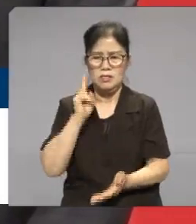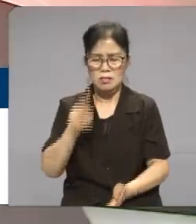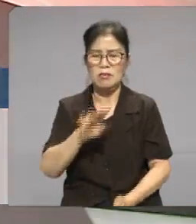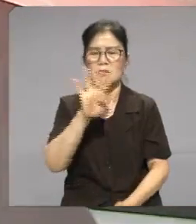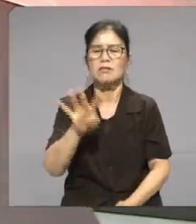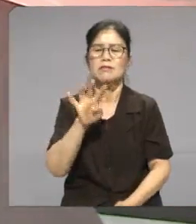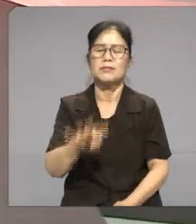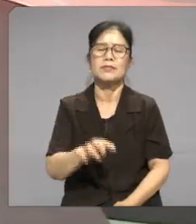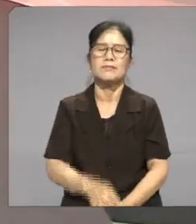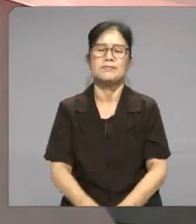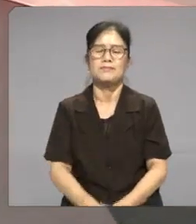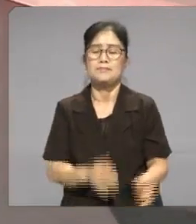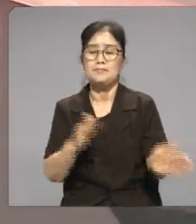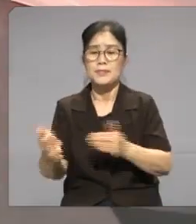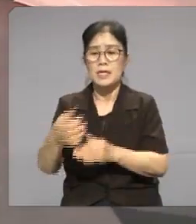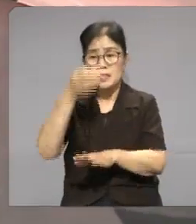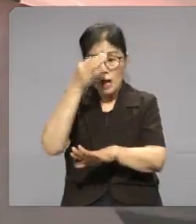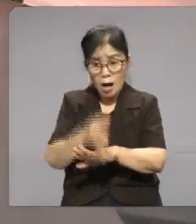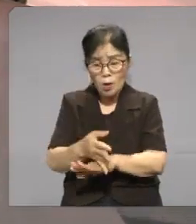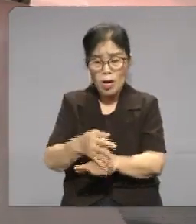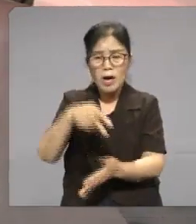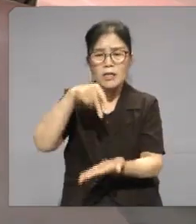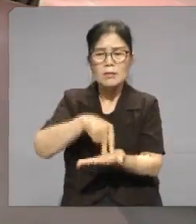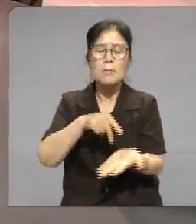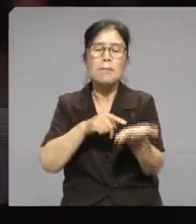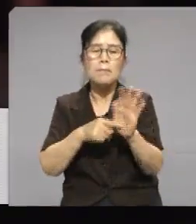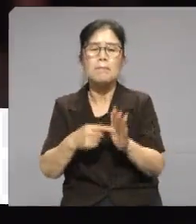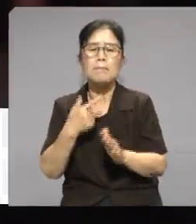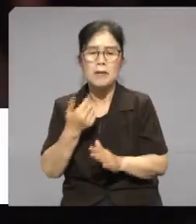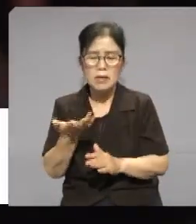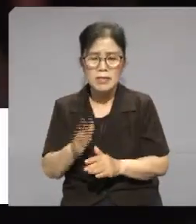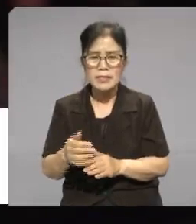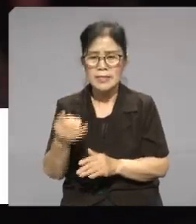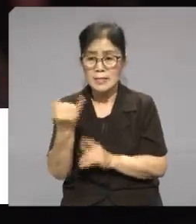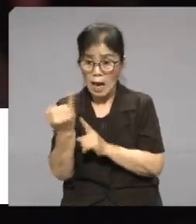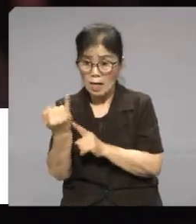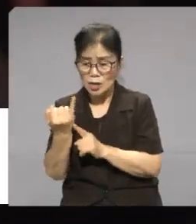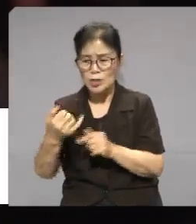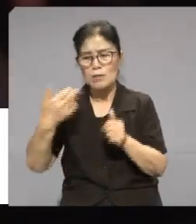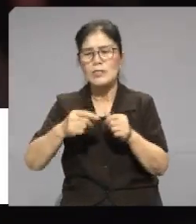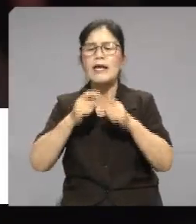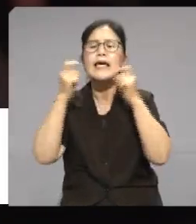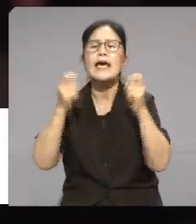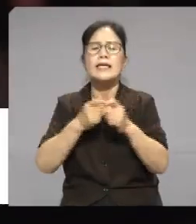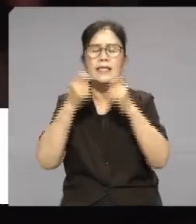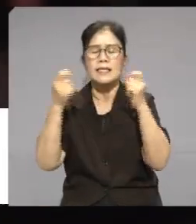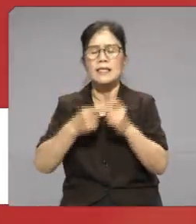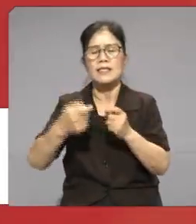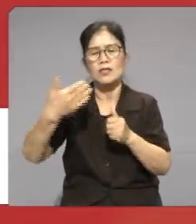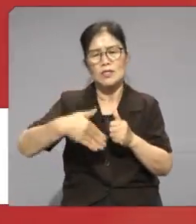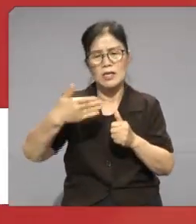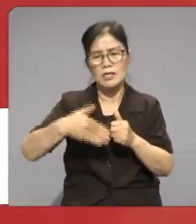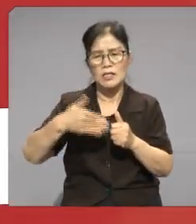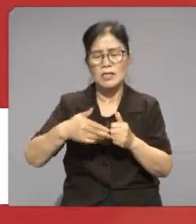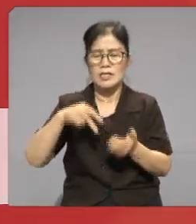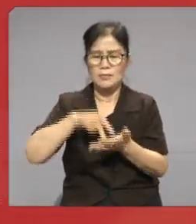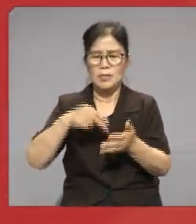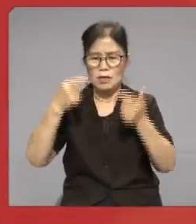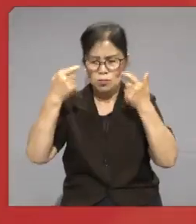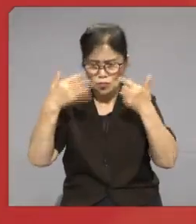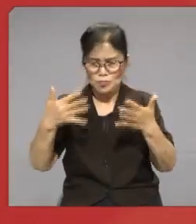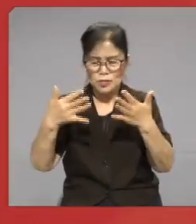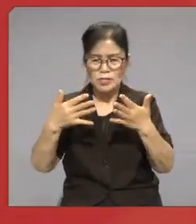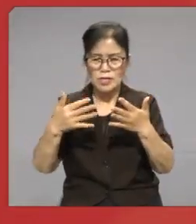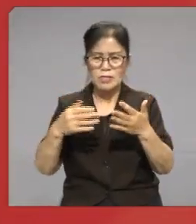의문과 사용 앞서 사과 입장을 밝힌 한호는 당시 나의원의 부탁이 개인 차원의 청이다 입장을 분명히에